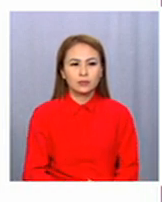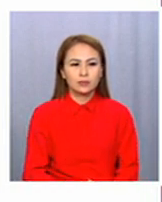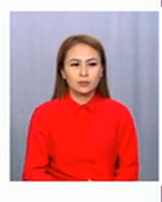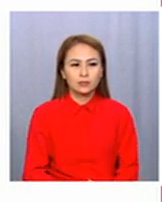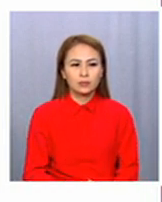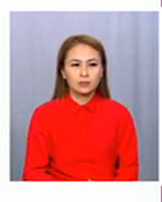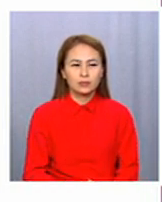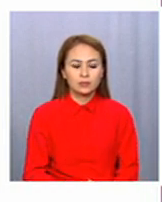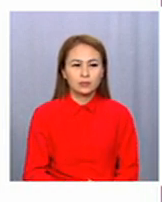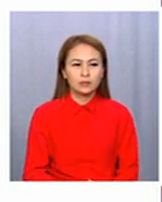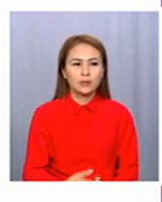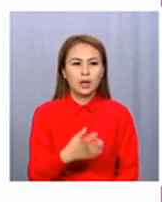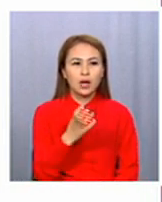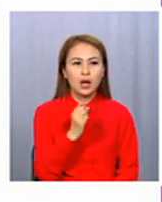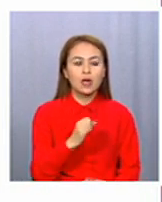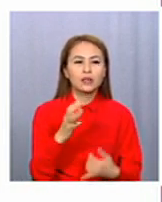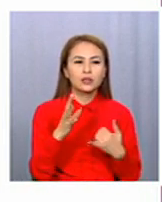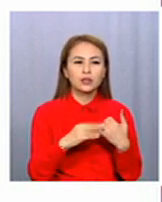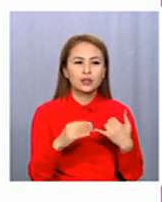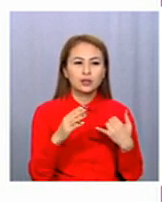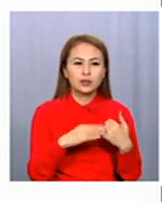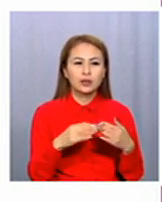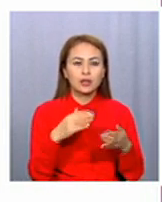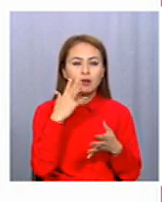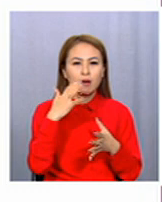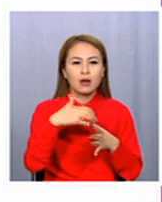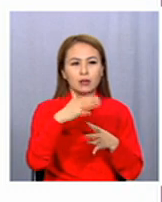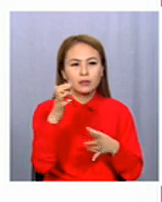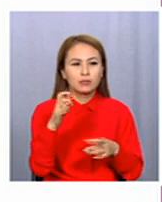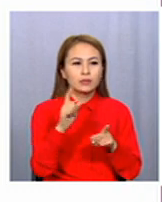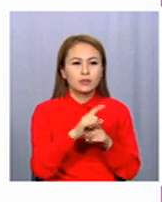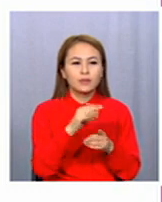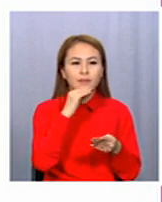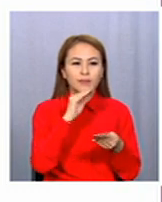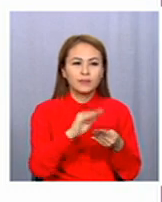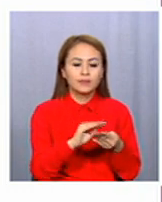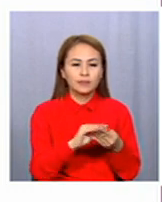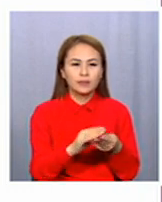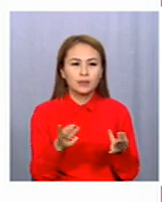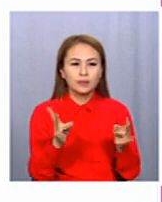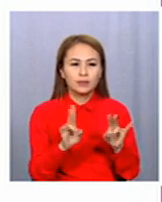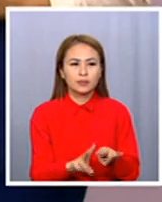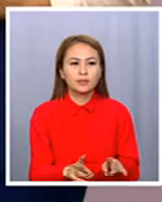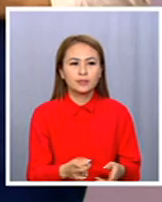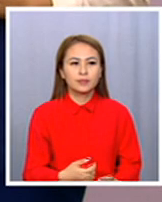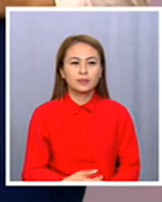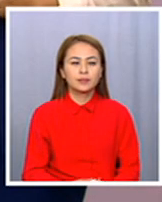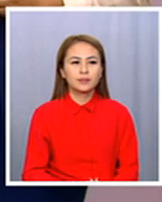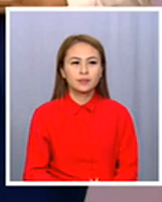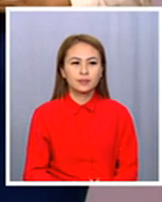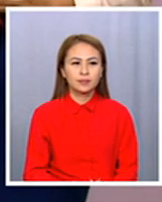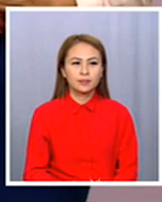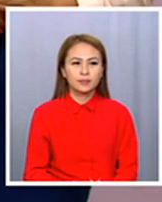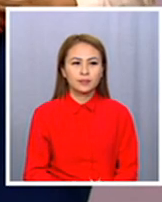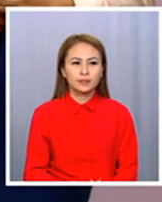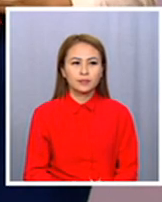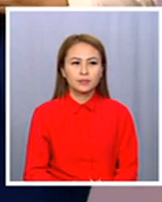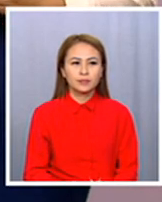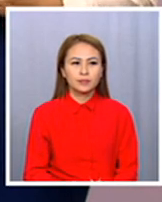Ал жерде ыдыстың қақпағы ашылса да, тамақ бір қалыпта тұрады екен. Ал енді қазір